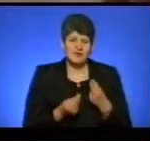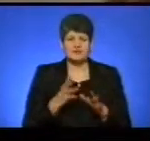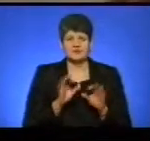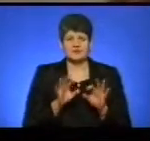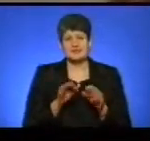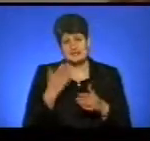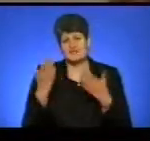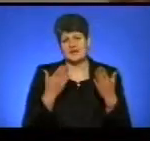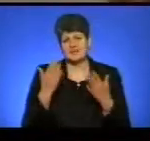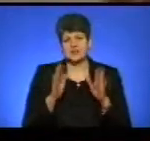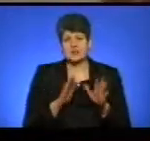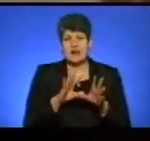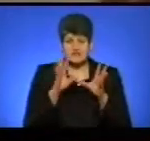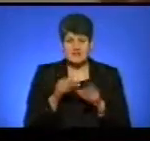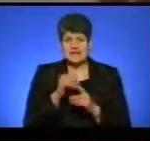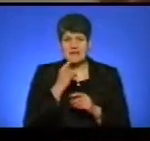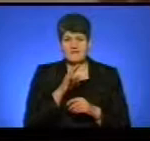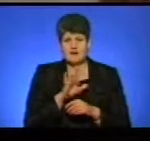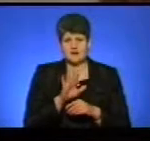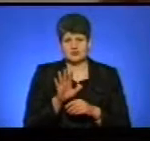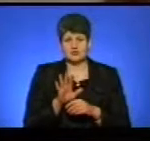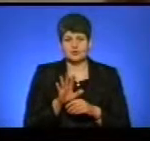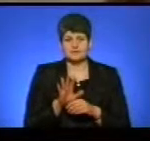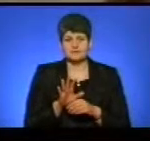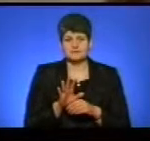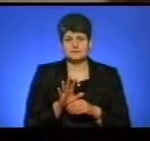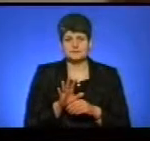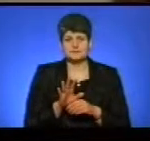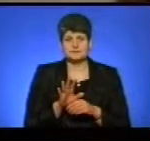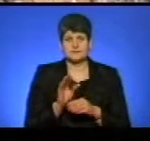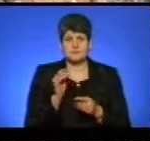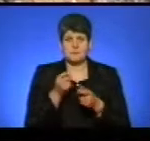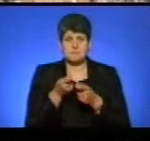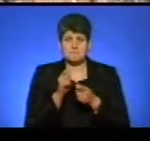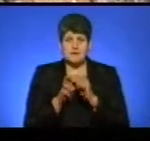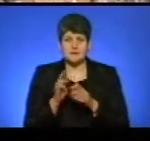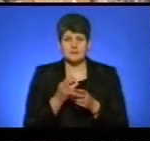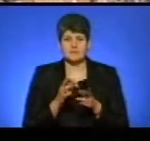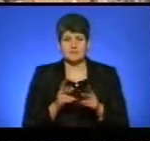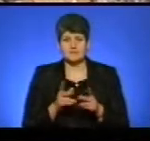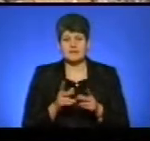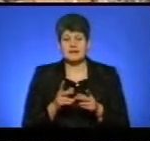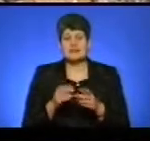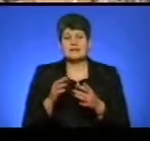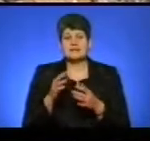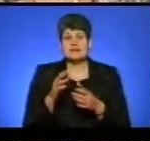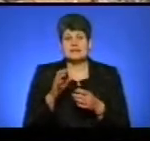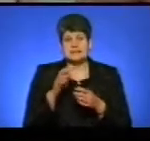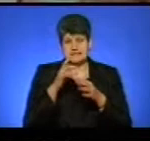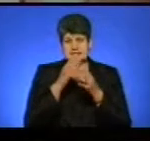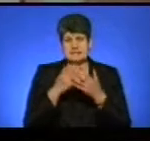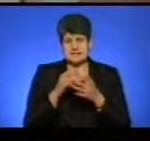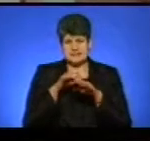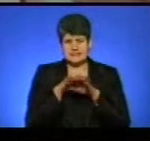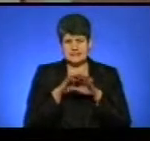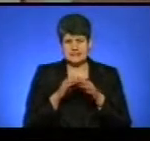є весело. А взагалі не важко, плететься за загом або кладуться бантики. Сітки плетуть розміром 4 на 8 метрів.